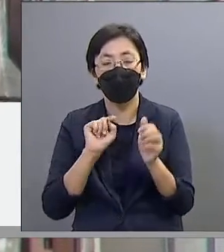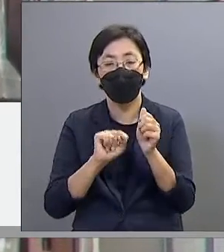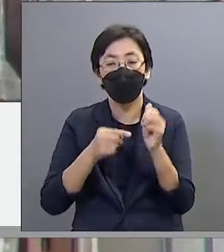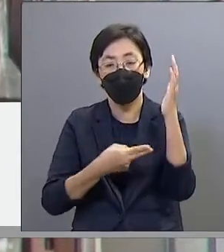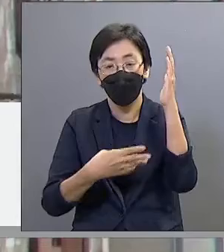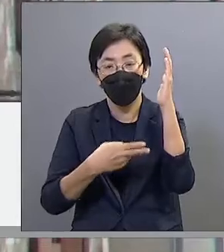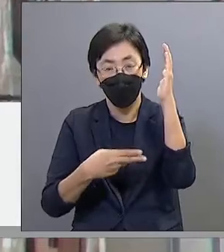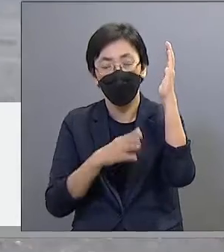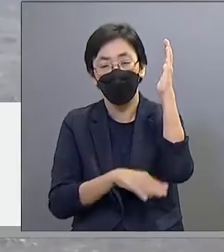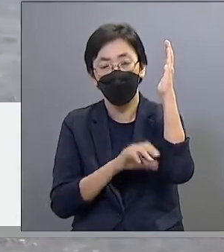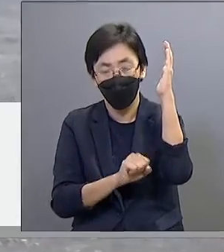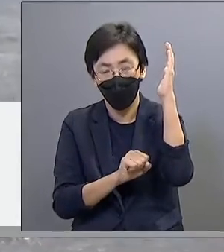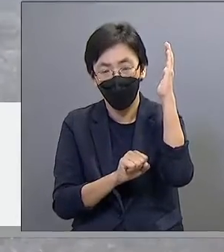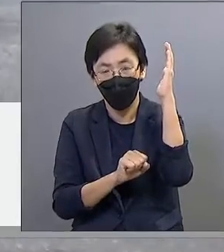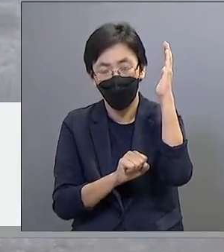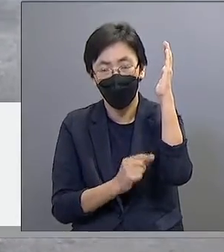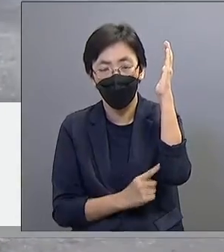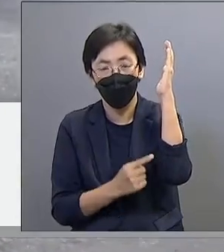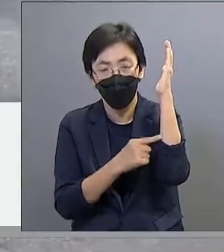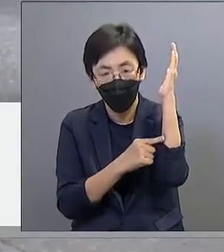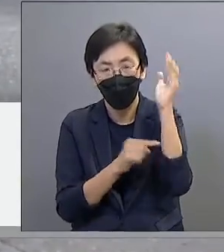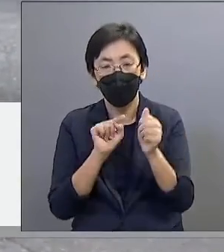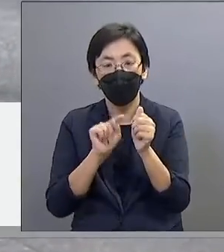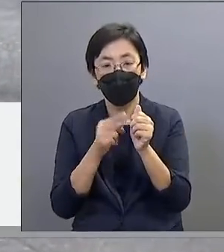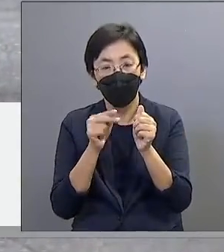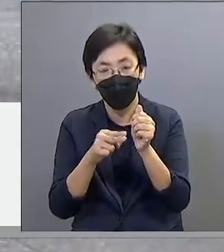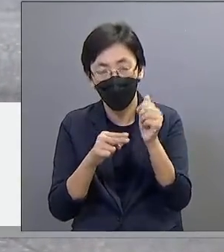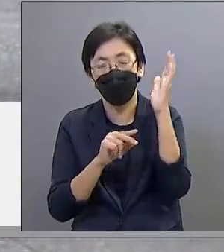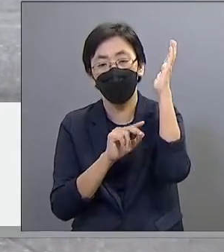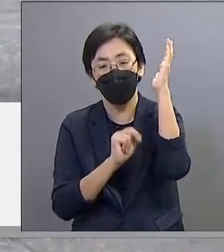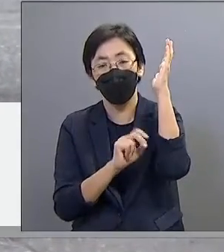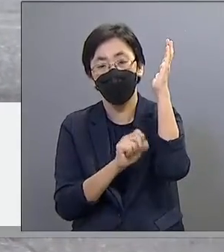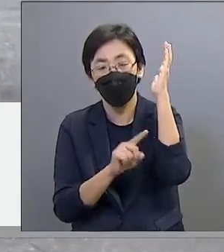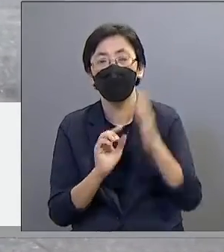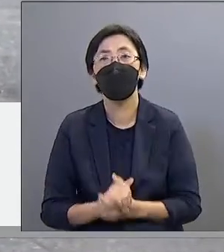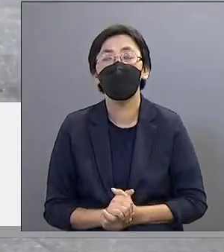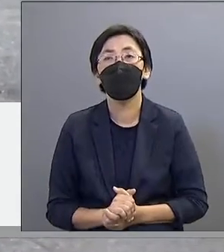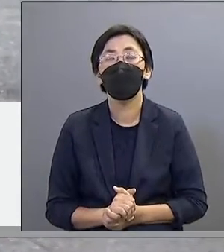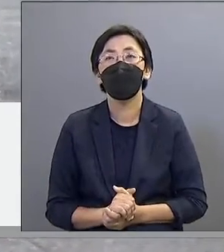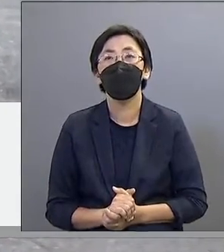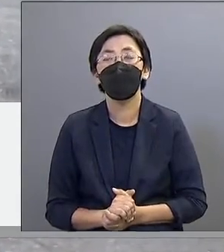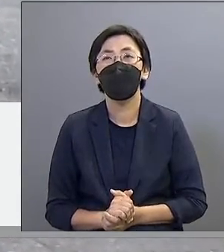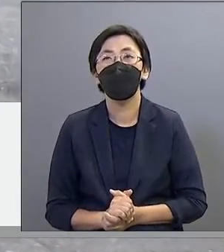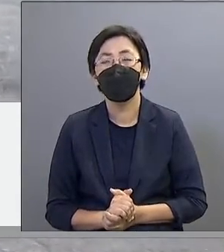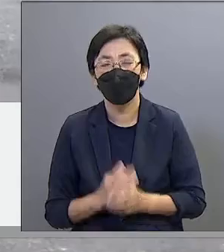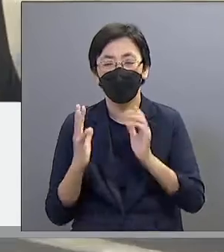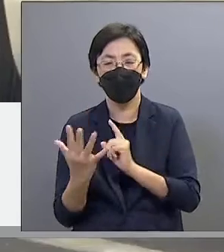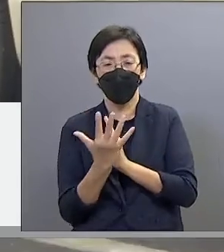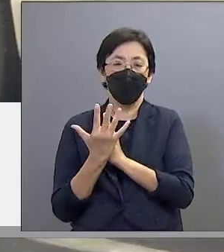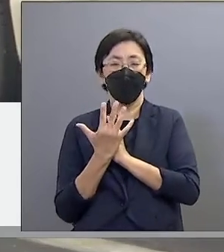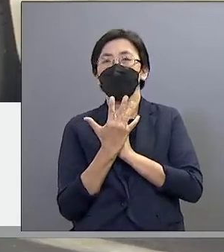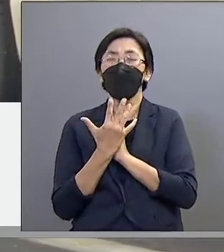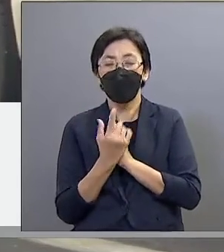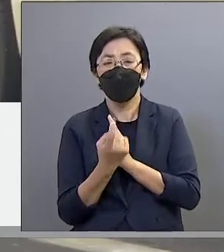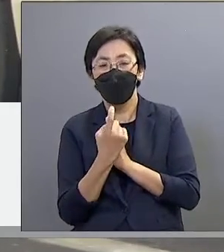ใหญ่จังหวัดสงขลาไปที่ทุ่งสงจังหวัดนครศรีธรรมราชนะคะพอมาถึงสถานีขนส่งก็ถูกรุมล้อมด้วยชายชะกันส